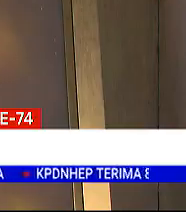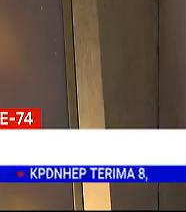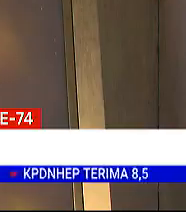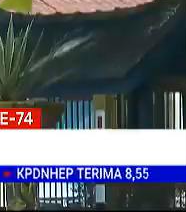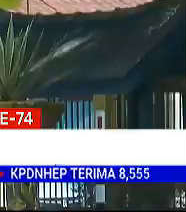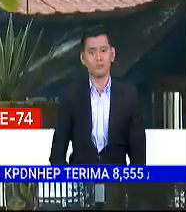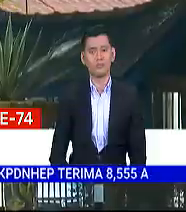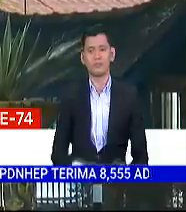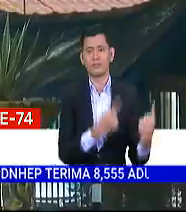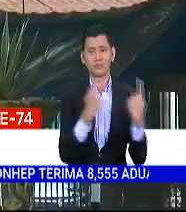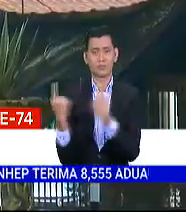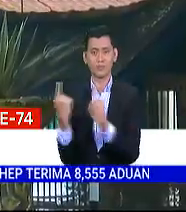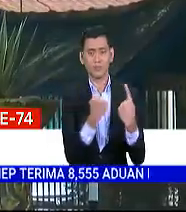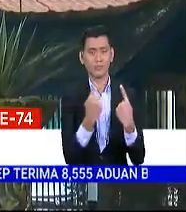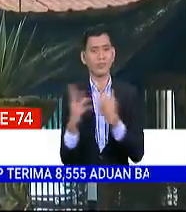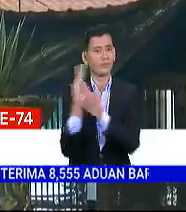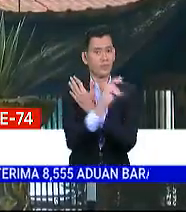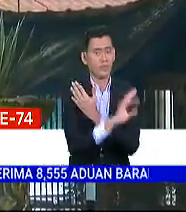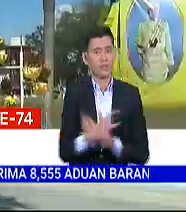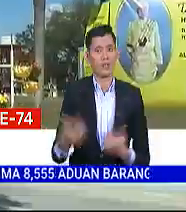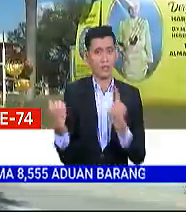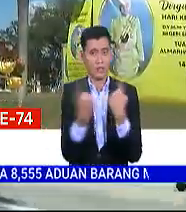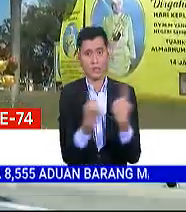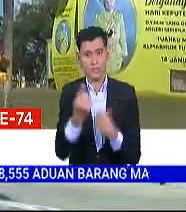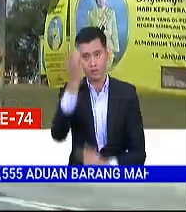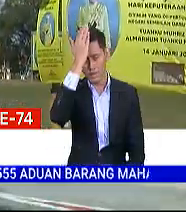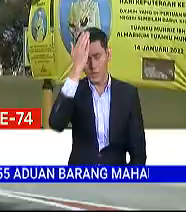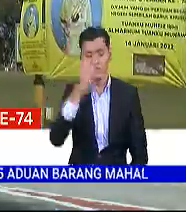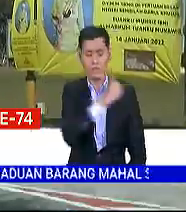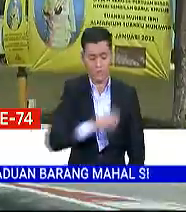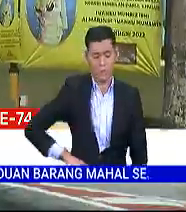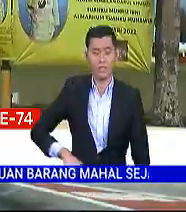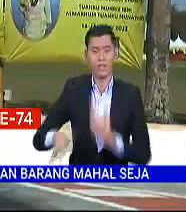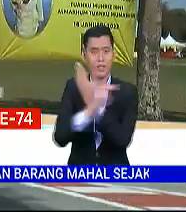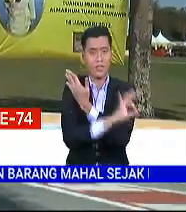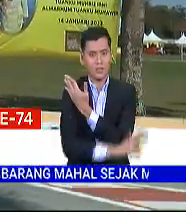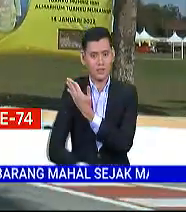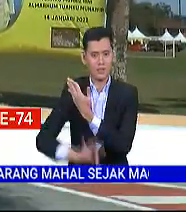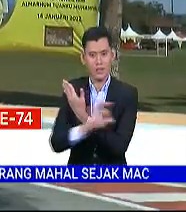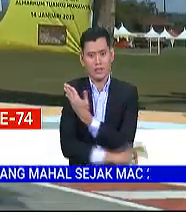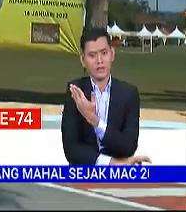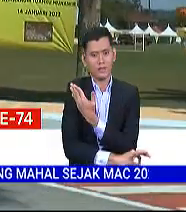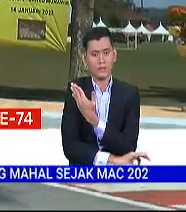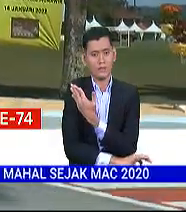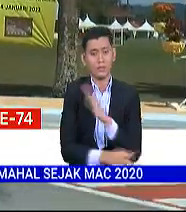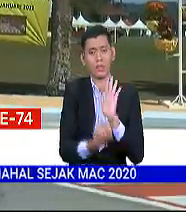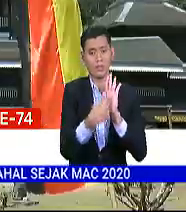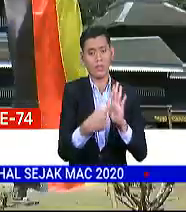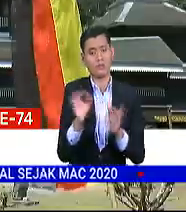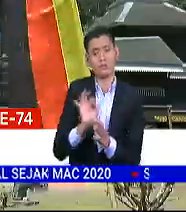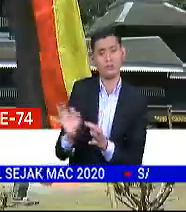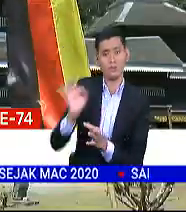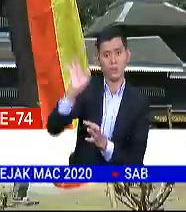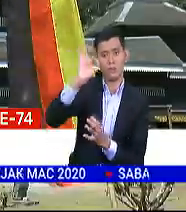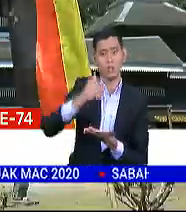Hari Keputeraan Tuanku Mukhris dianggap tanda kebesaran masyarakat di bumi adat berpatih. Justru